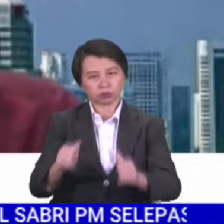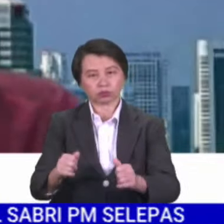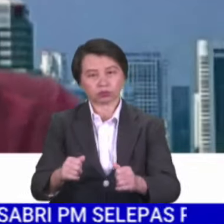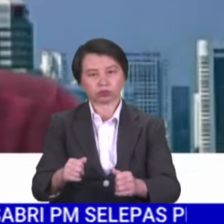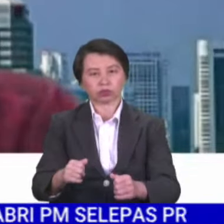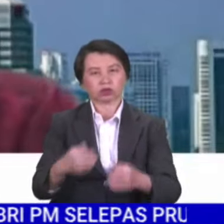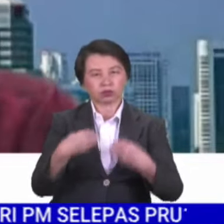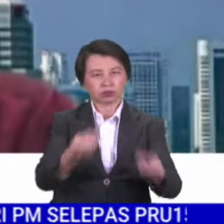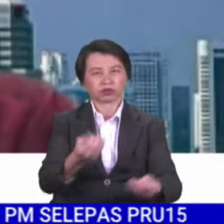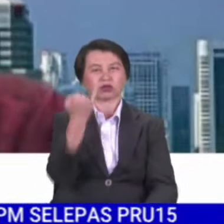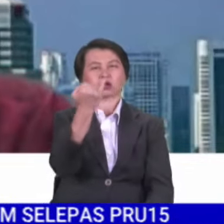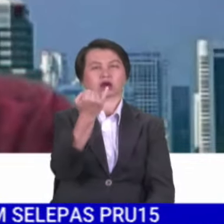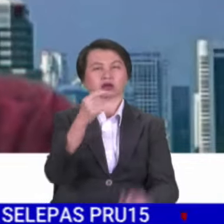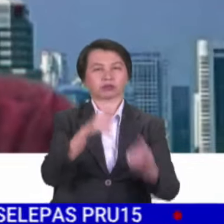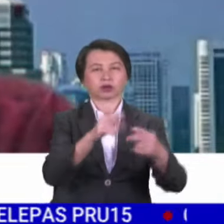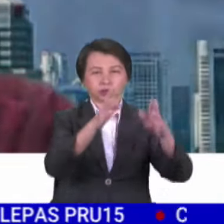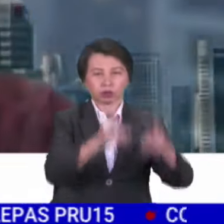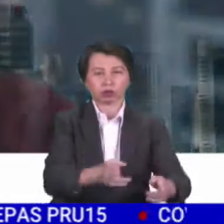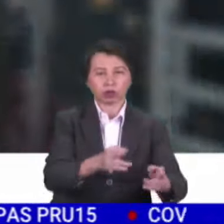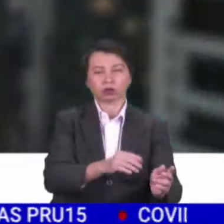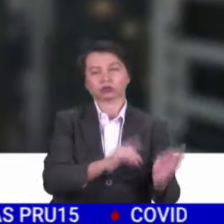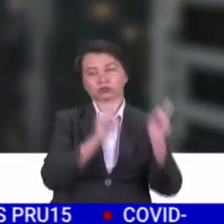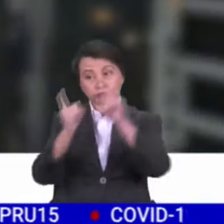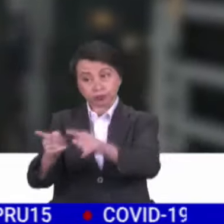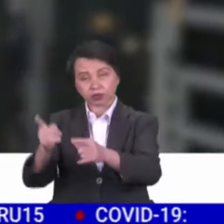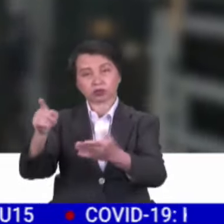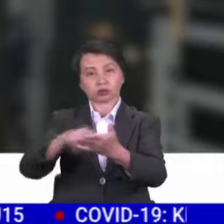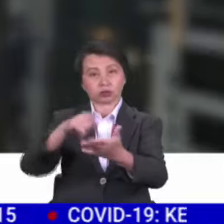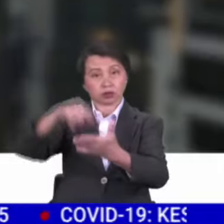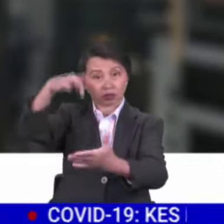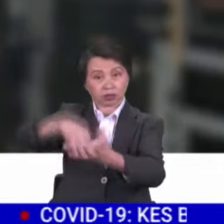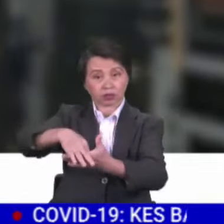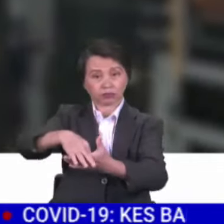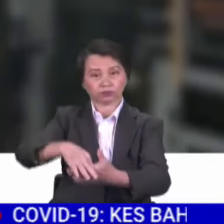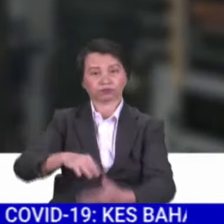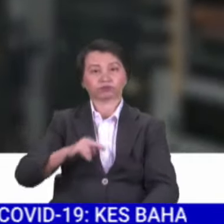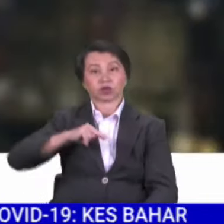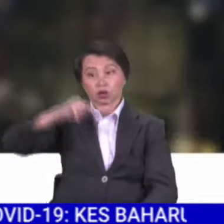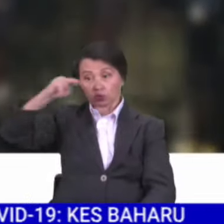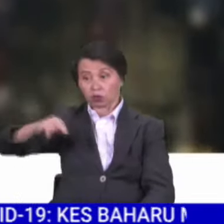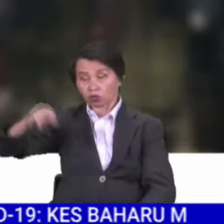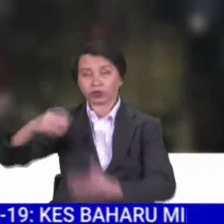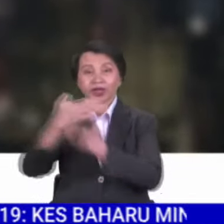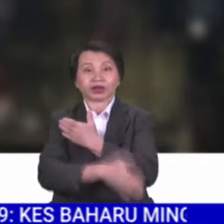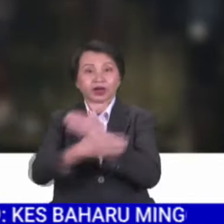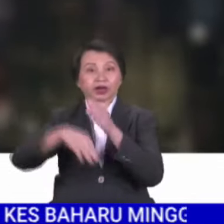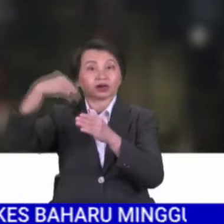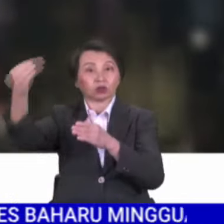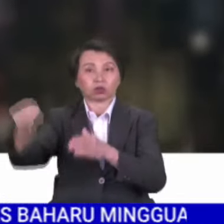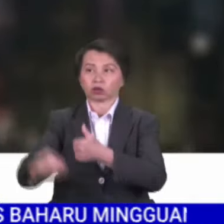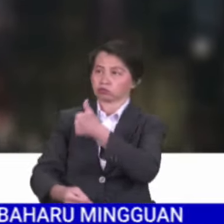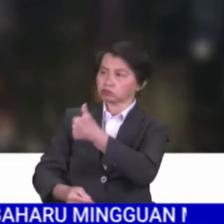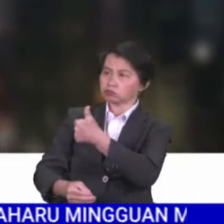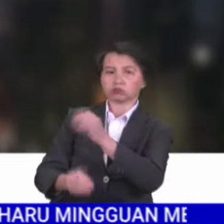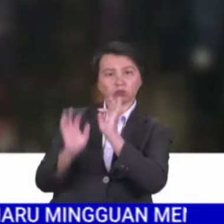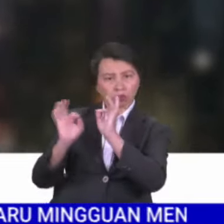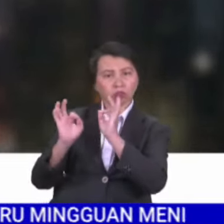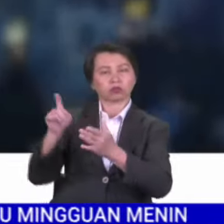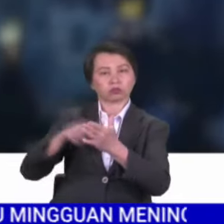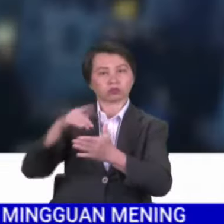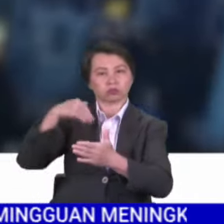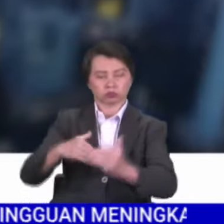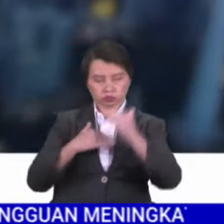memberikan impak besar kepada pengundi untuk turun mengundi. Negara seperti Norway membuktikan perkaitan kesuburan demokrasi